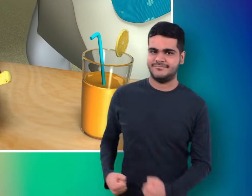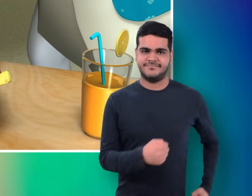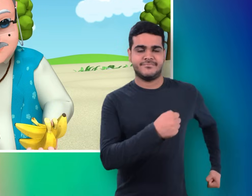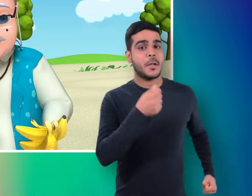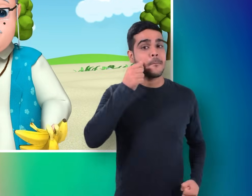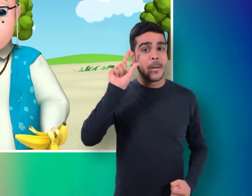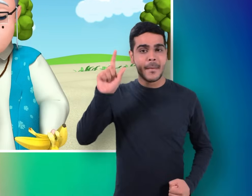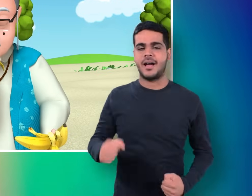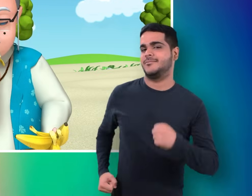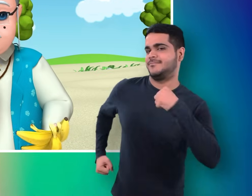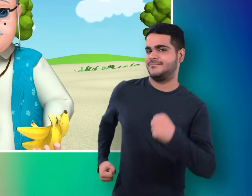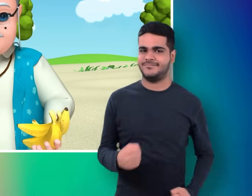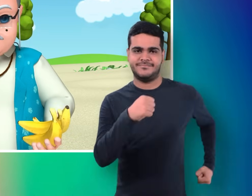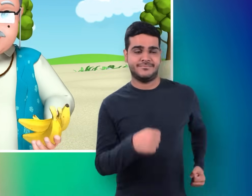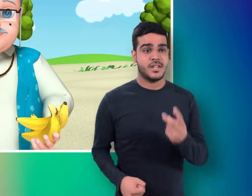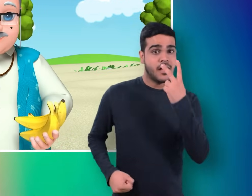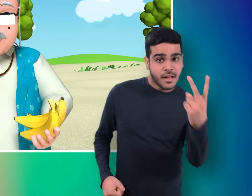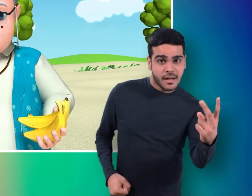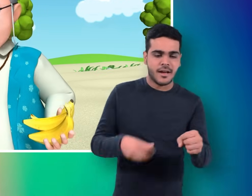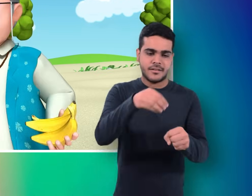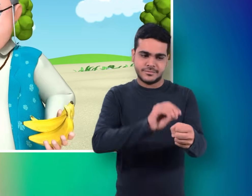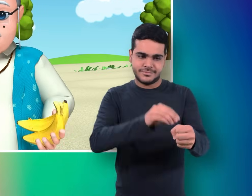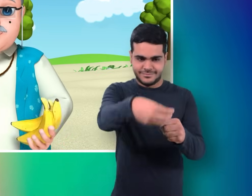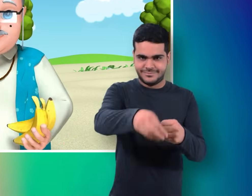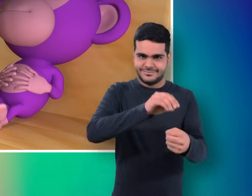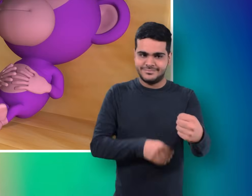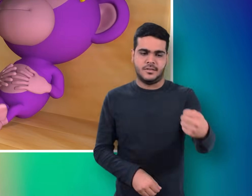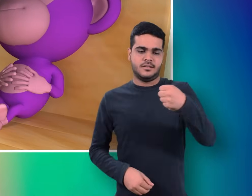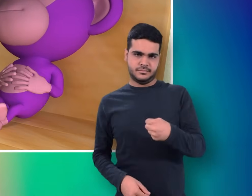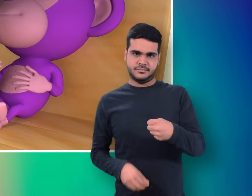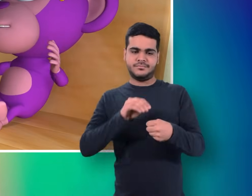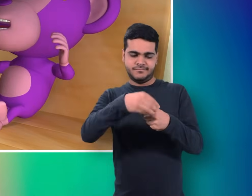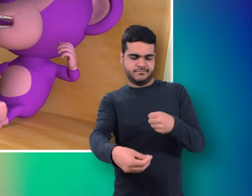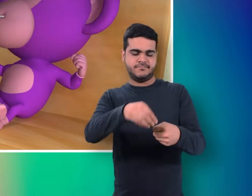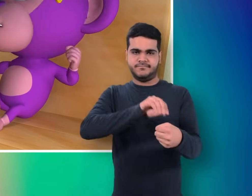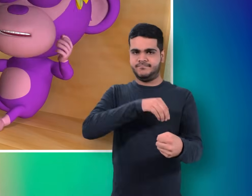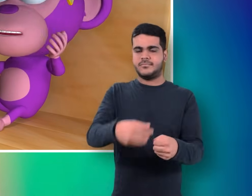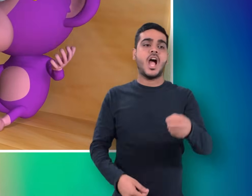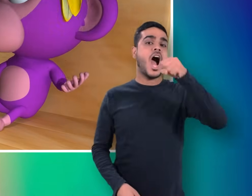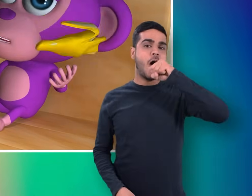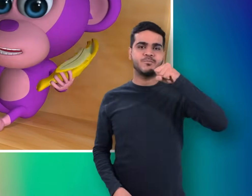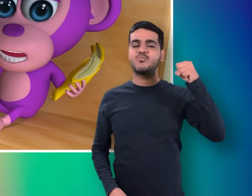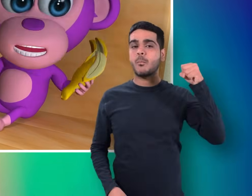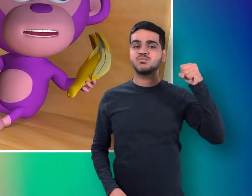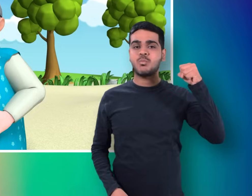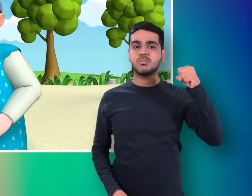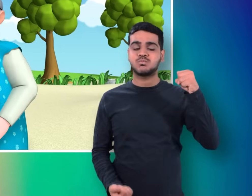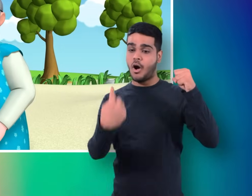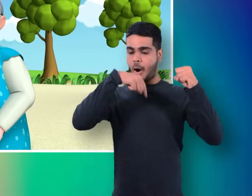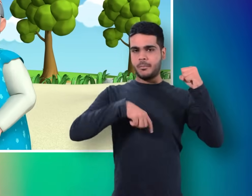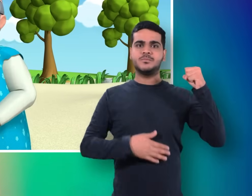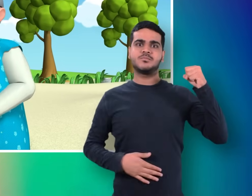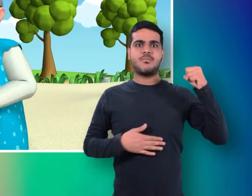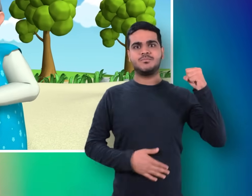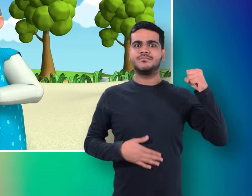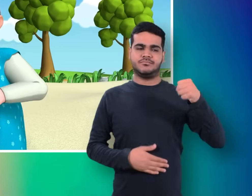लाला जी ने केला खाया, केला खा के मुंह पिचकाया, मुंह पिचका के तोंद फुलाई, तोंद